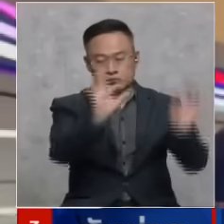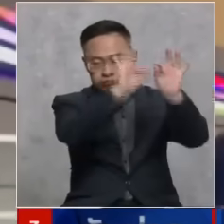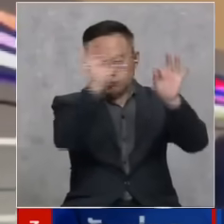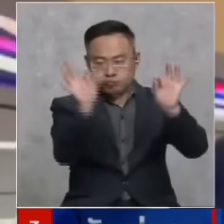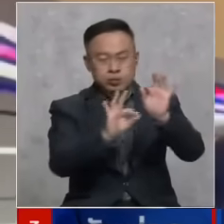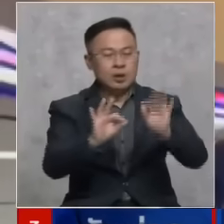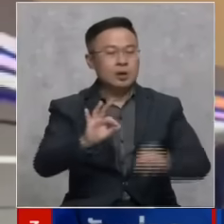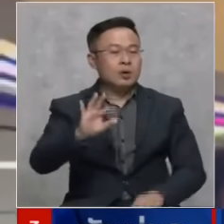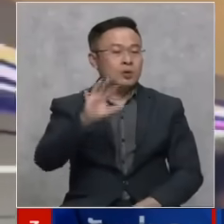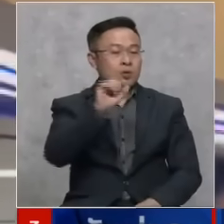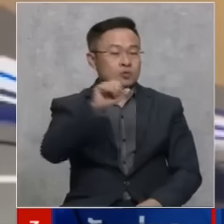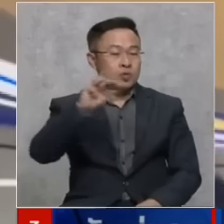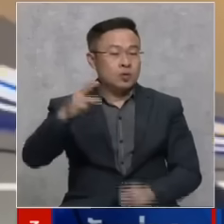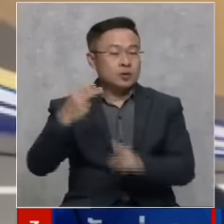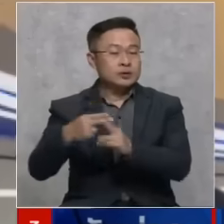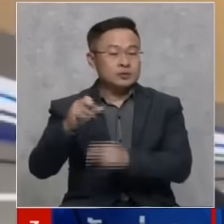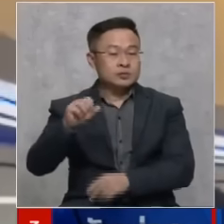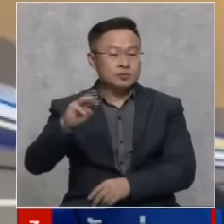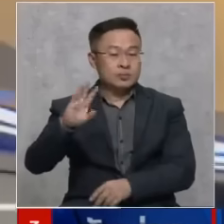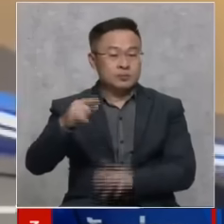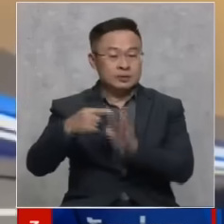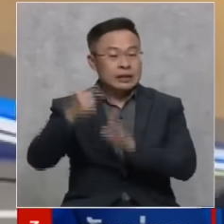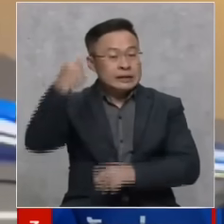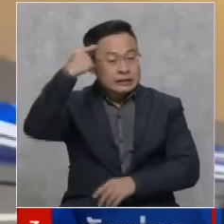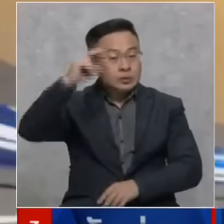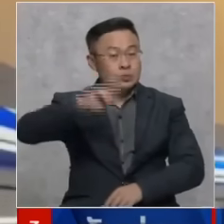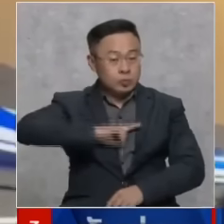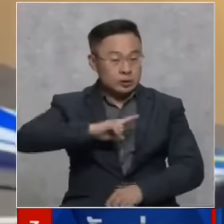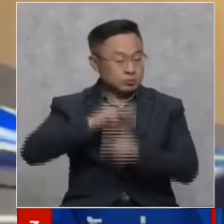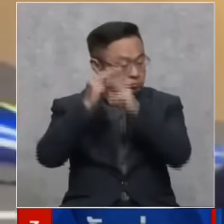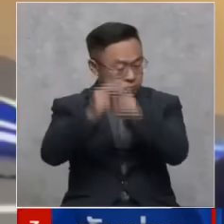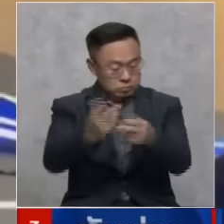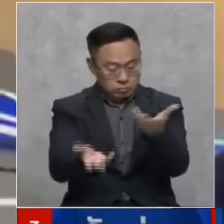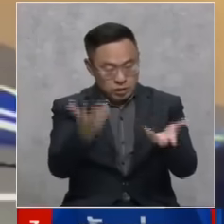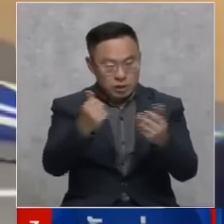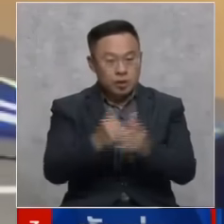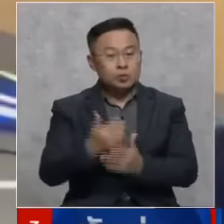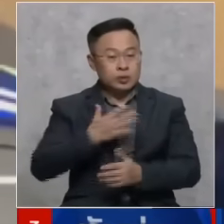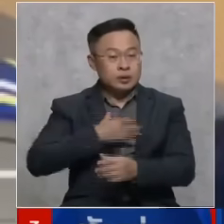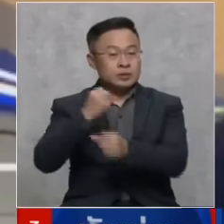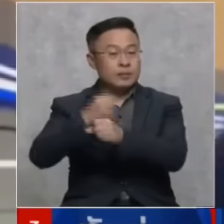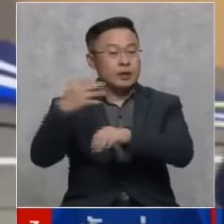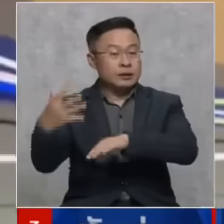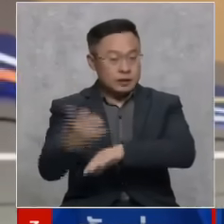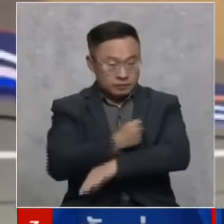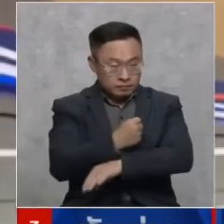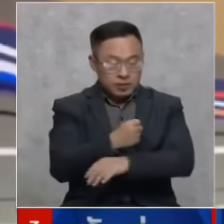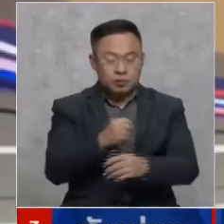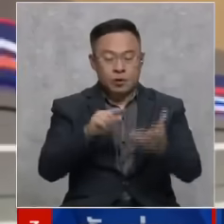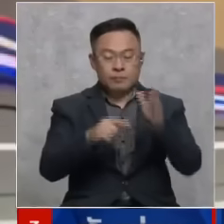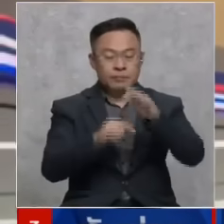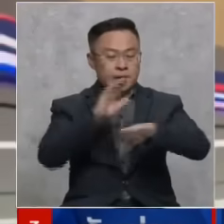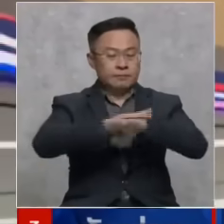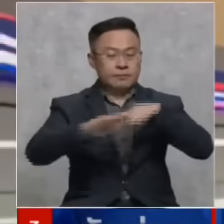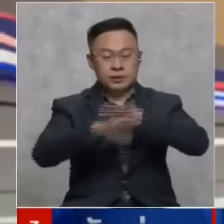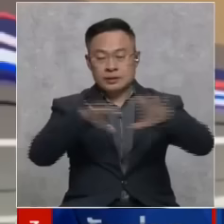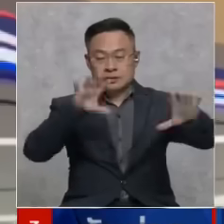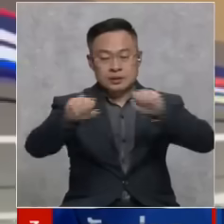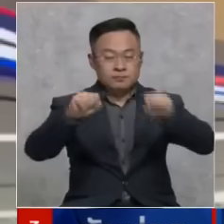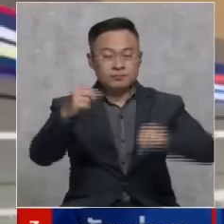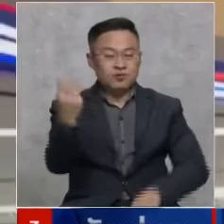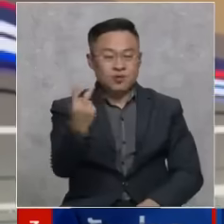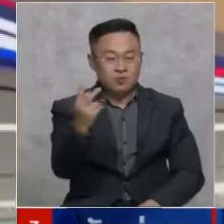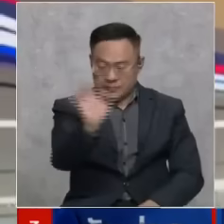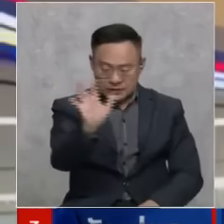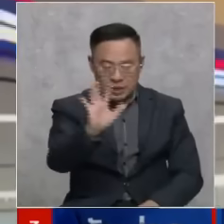หมู่มากหรือเป็นความคิดของคุณสมชายเอง3ไม่ได้เป็นการเมืองหรือจับปลาสองมือหรอกคือตอนนี้สิ่งที่เกิดขึ้นอ่ะข้อเท็จจริงมันก็คือข้อเท็จจริง